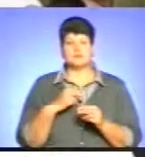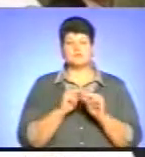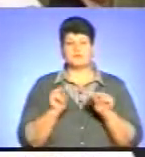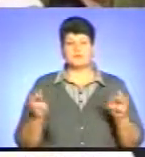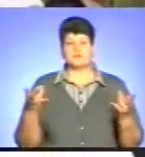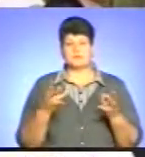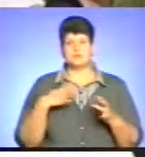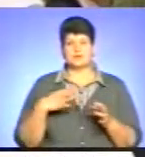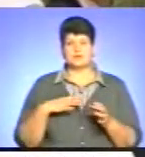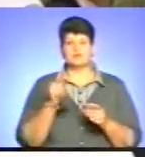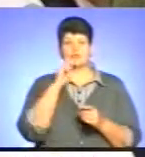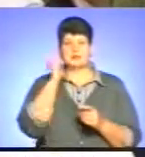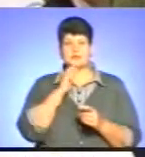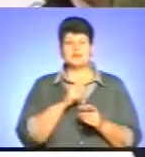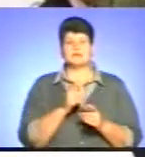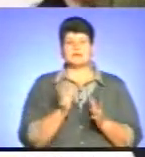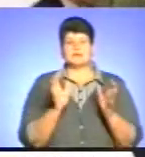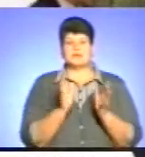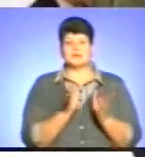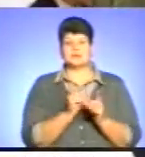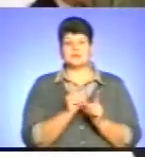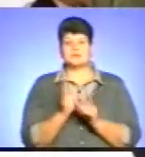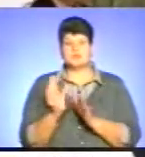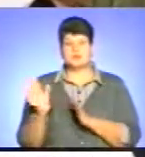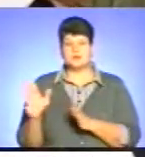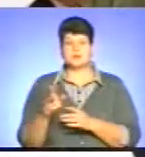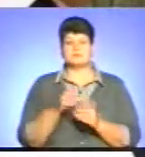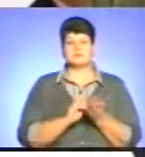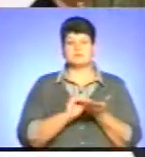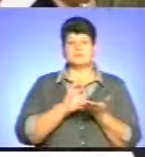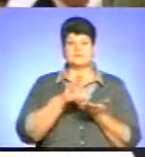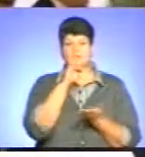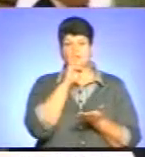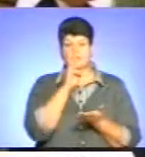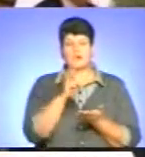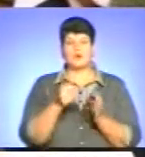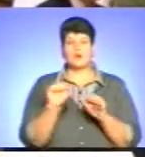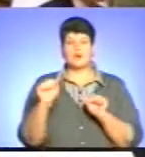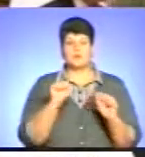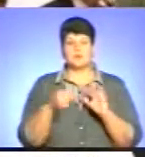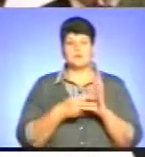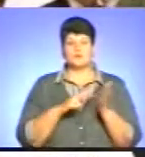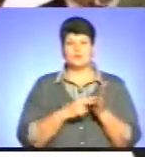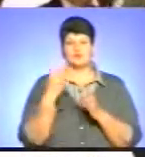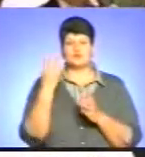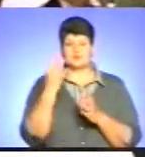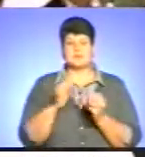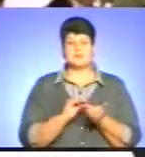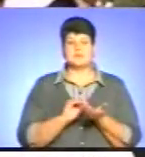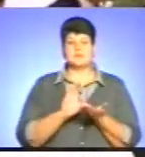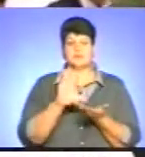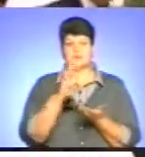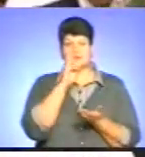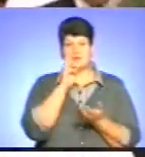Україні збережеться стабільність, прогнозованість, зростання заробітної плати. Уряд планує 4 підвищення заробітної плати вчителям